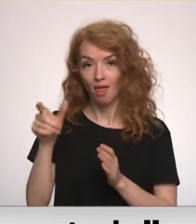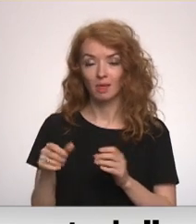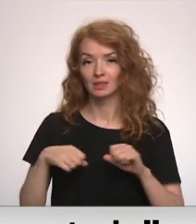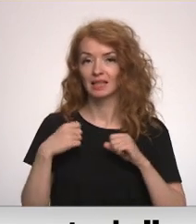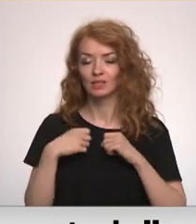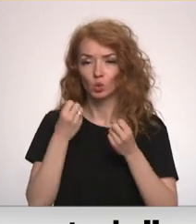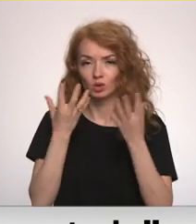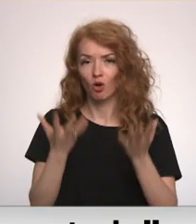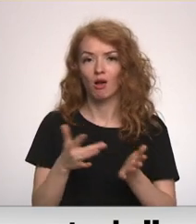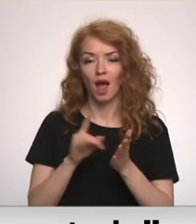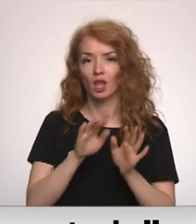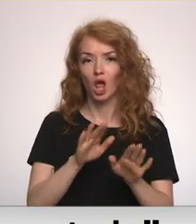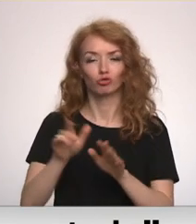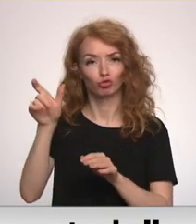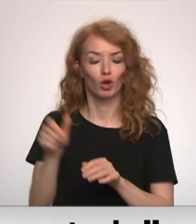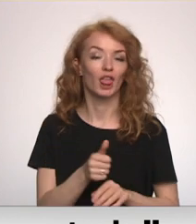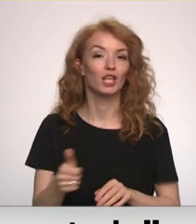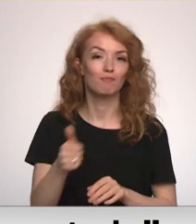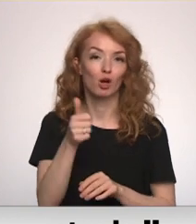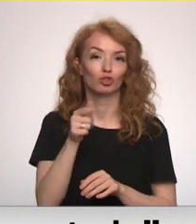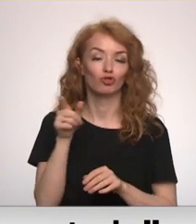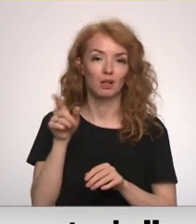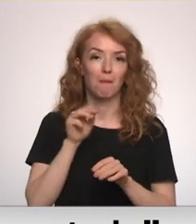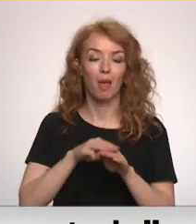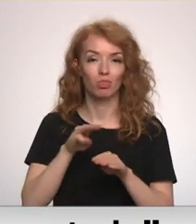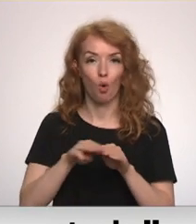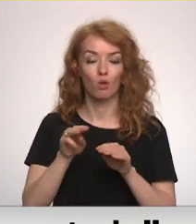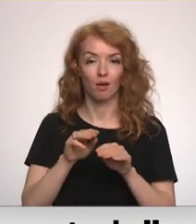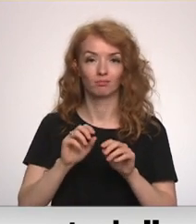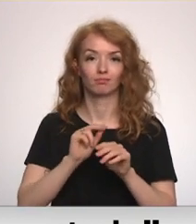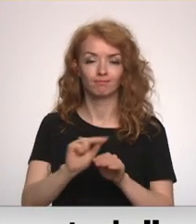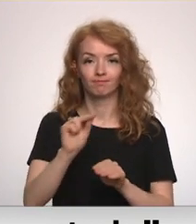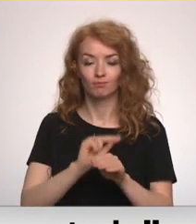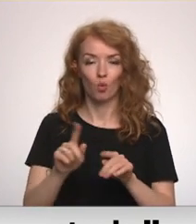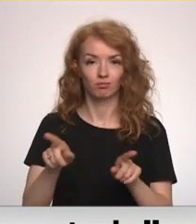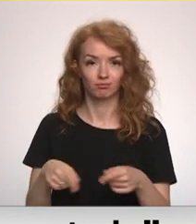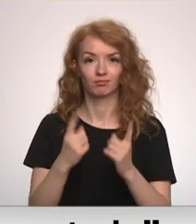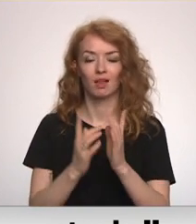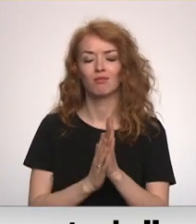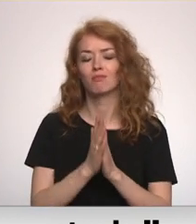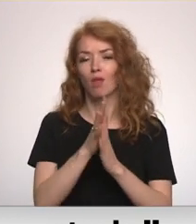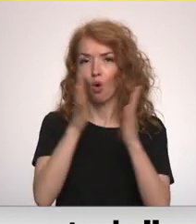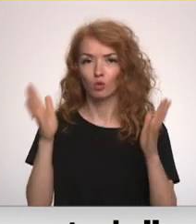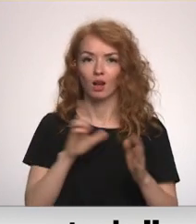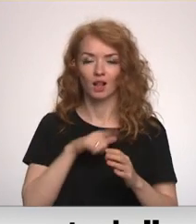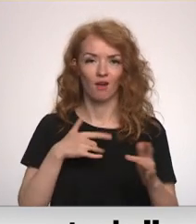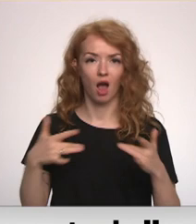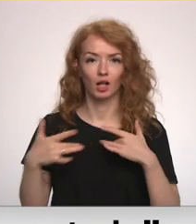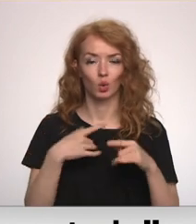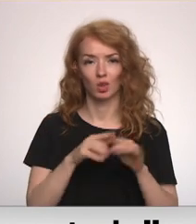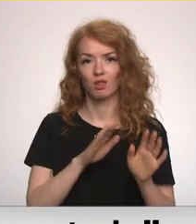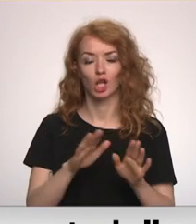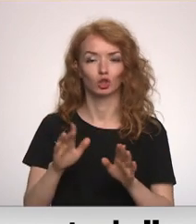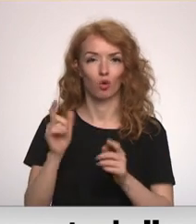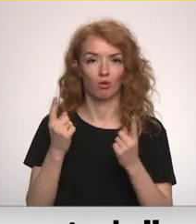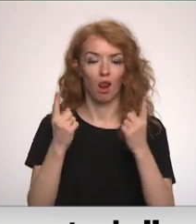izzināt, kāda ir režisora īpašā aktieru meistarības metode, kas ļāvus uzplaukt tik daudzu Latvijas aktieru un režisoru